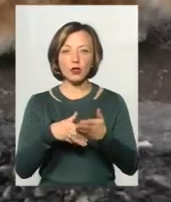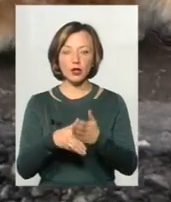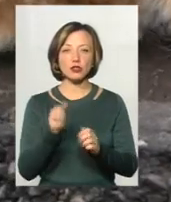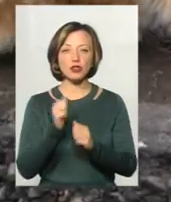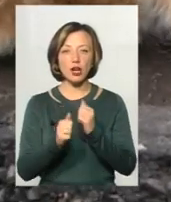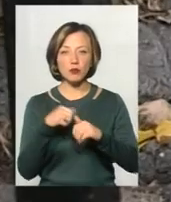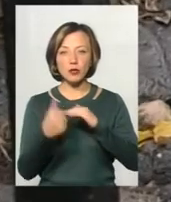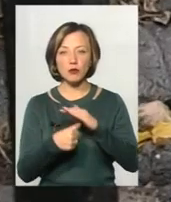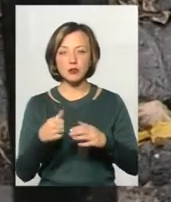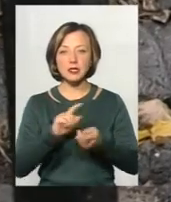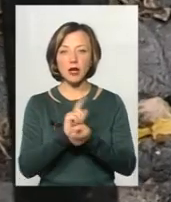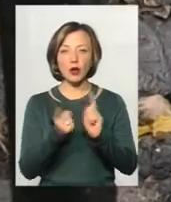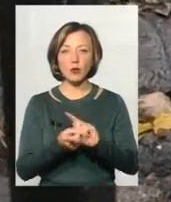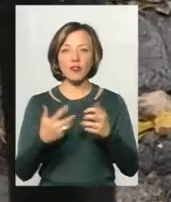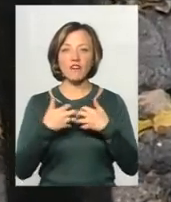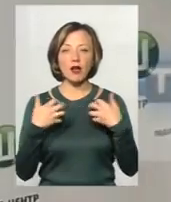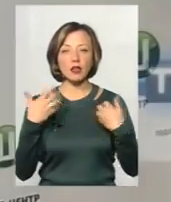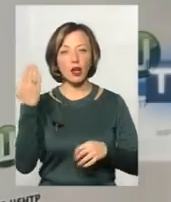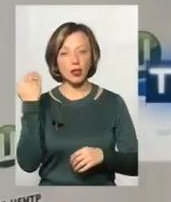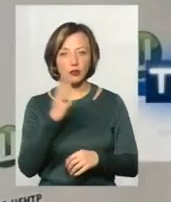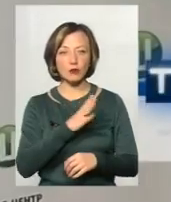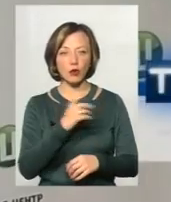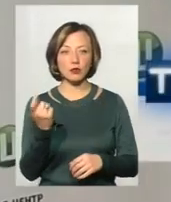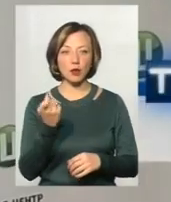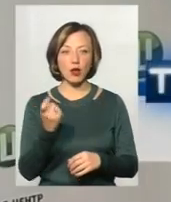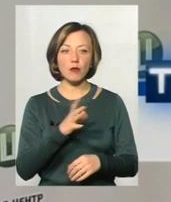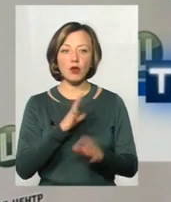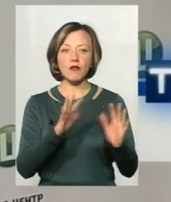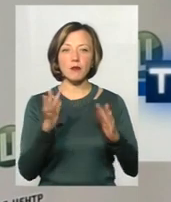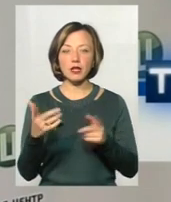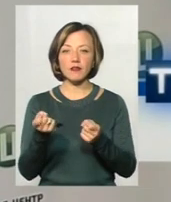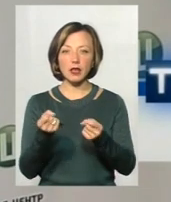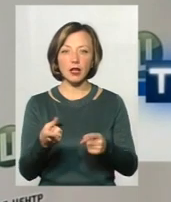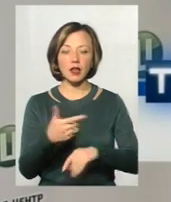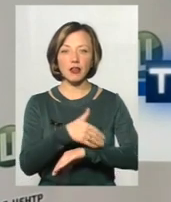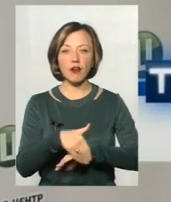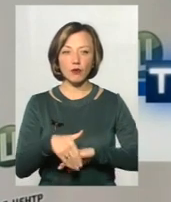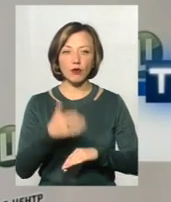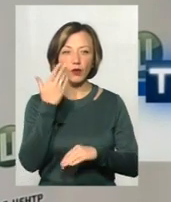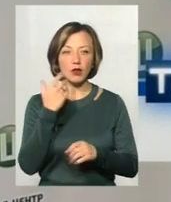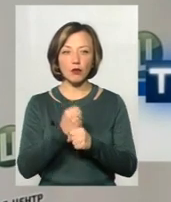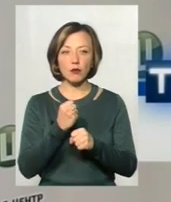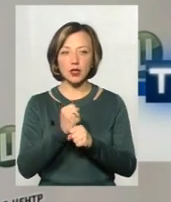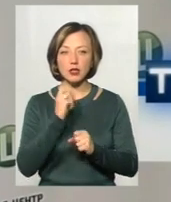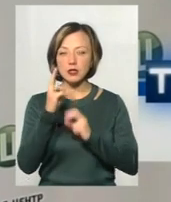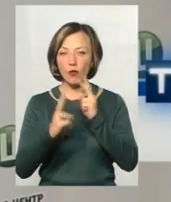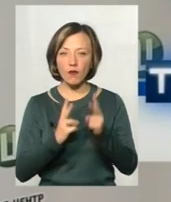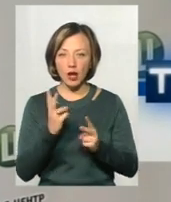стають тварини, які раніше мали господарів. Були випадки, коли викидали на вулицю, і коли я робила